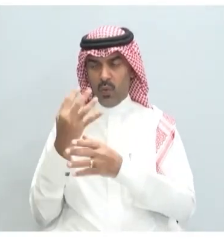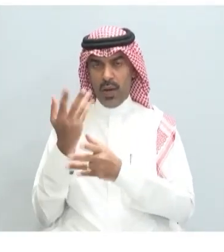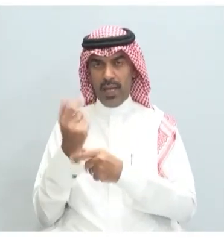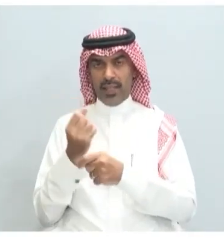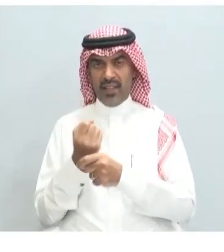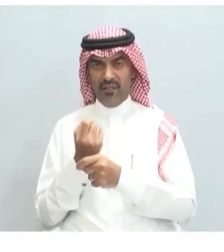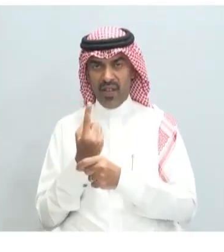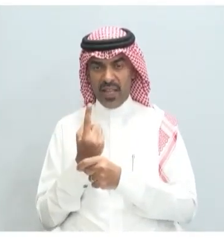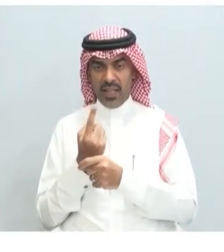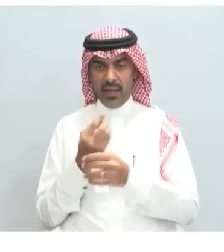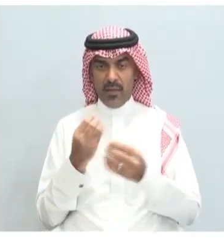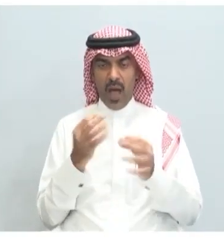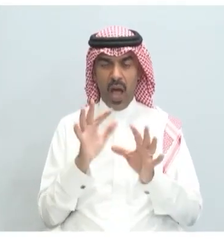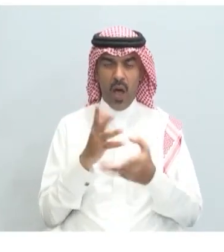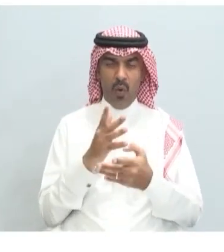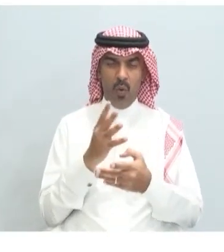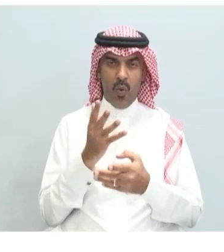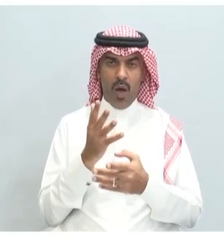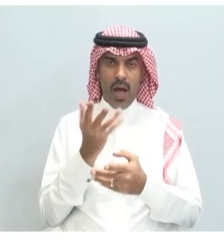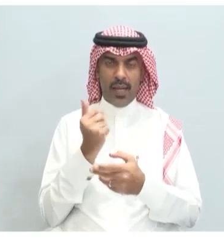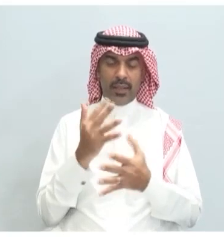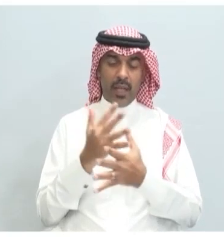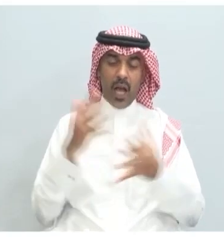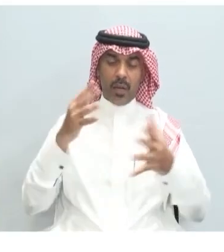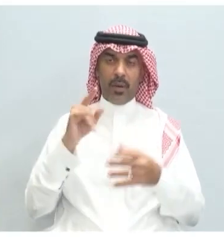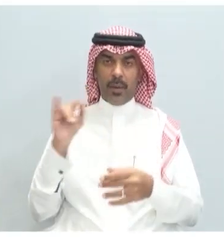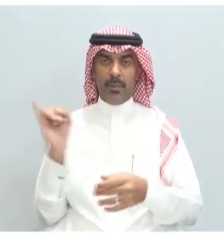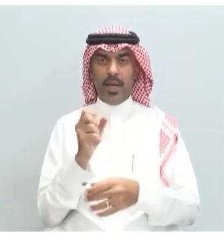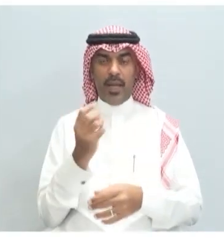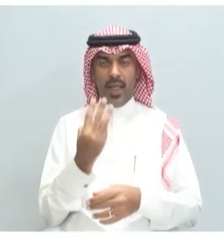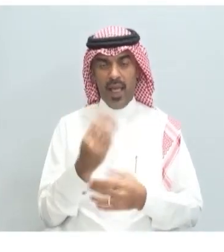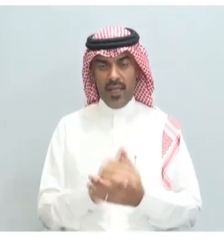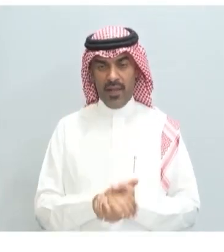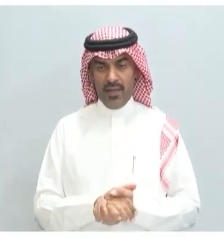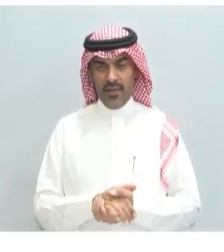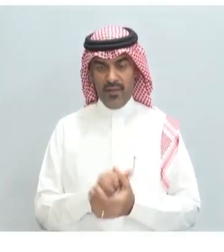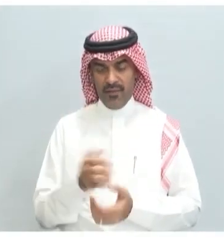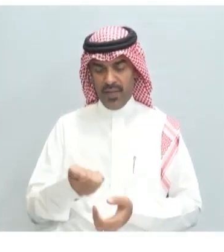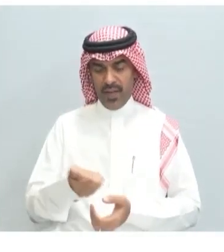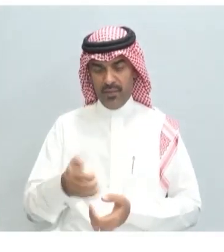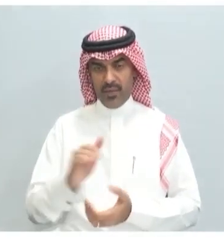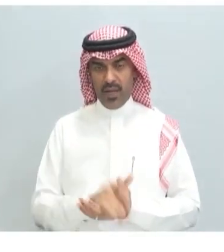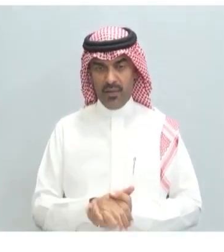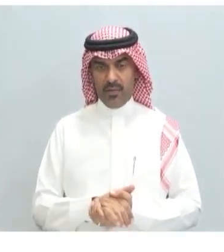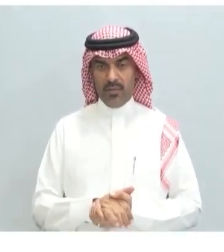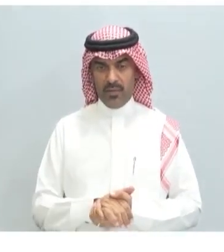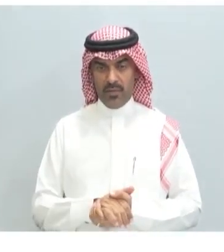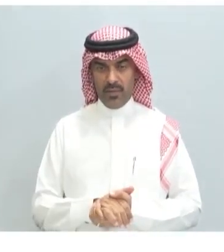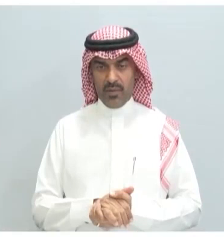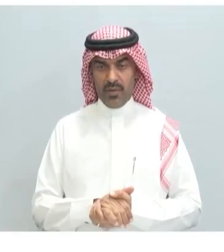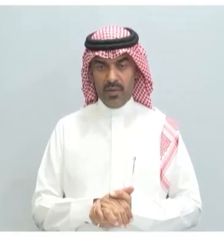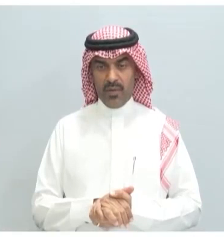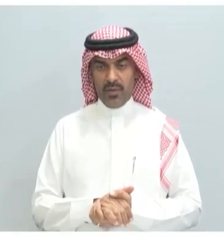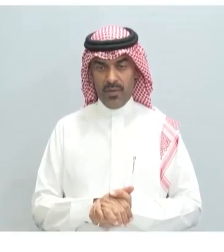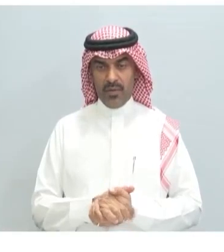او عدد اكبر من ثلاثه طبعا ممكن يكون عدد اكبر من ثلاثه في رمي المكعب طبعا ممكن زي الخمسه مثلا ها